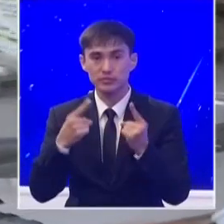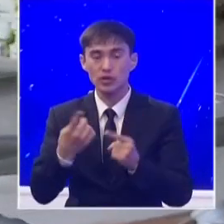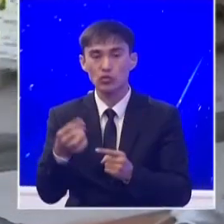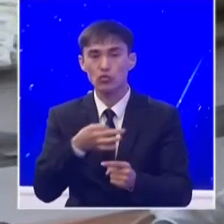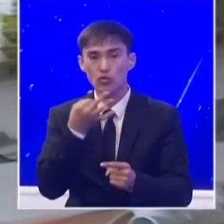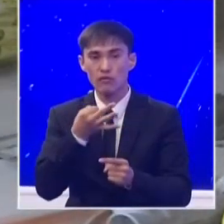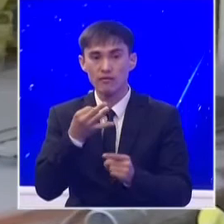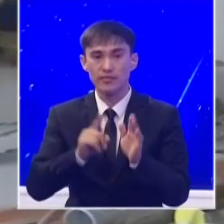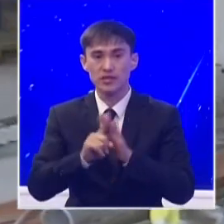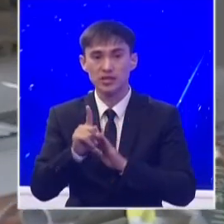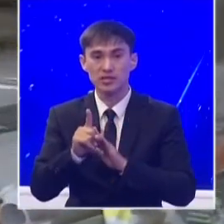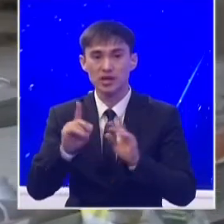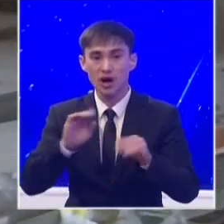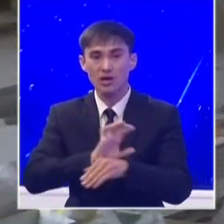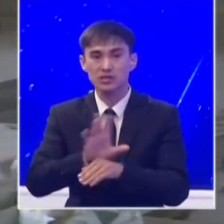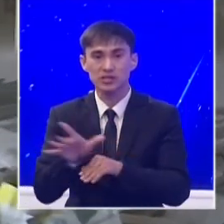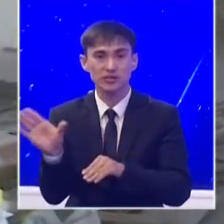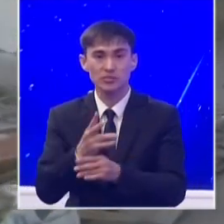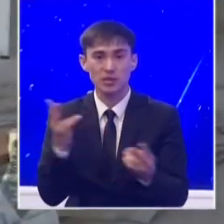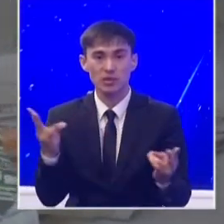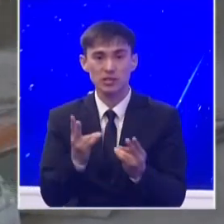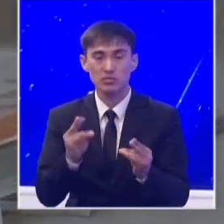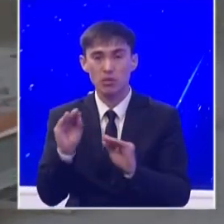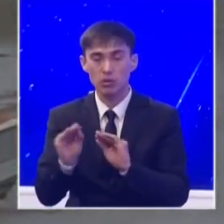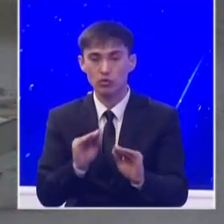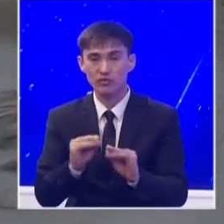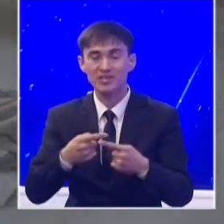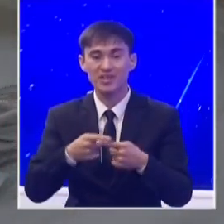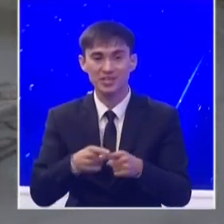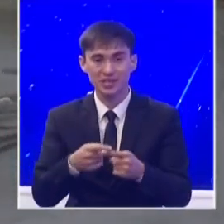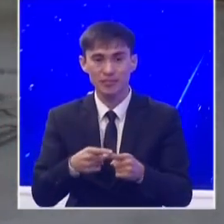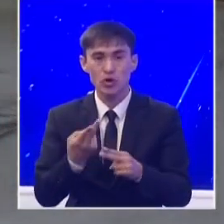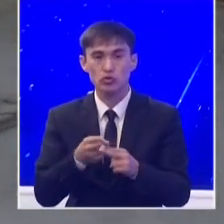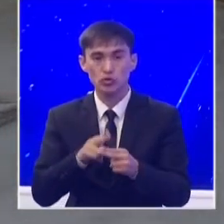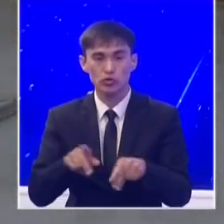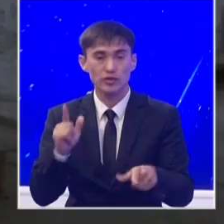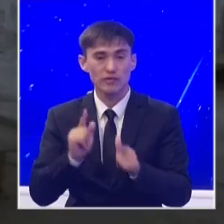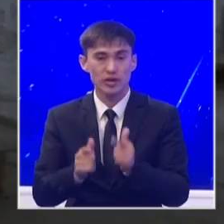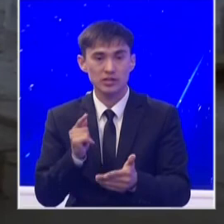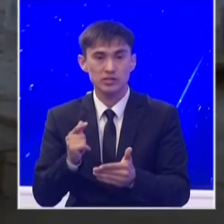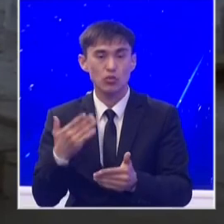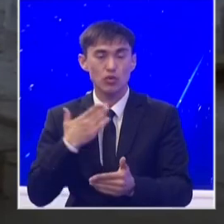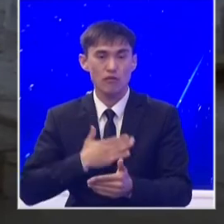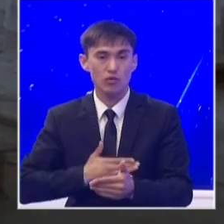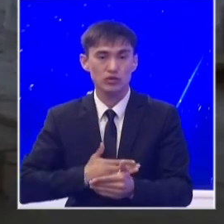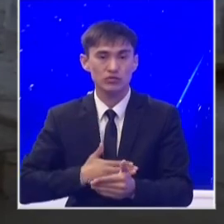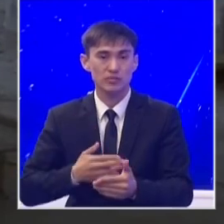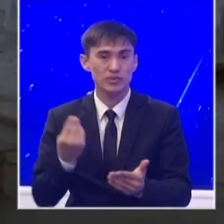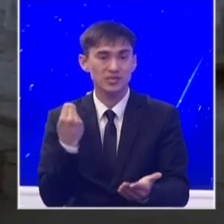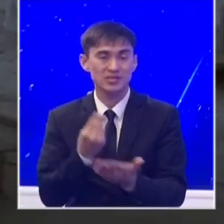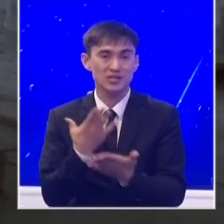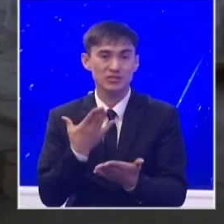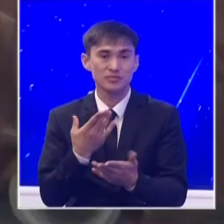но и оснащение всем необходимым оборудованием и техникой что тоже является удовольствием не из дешевых